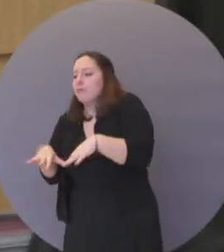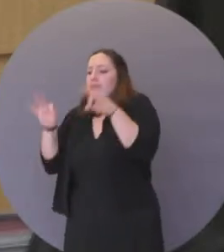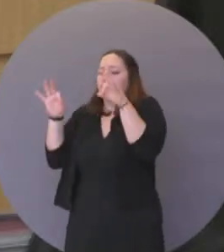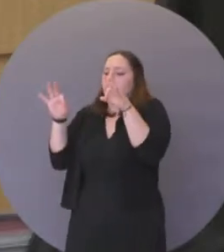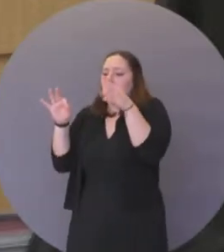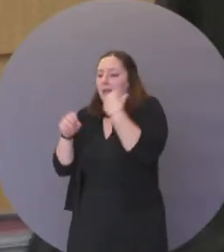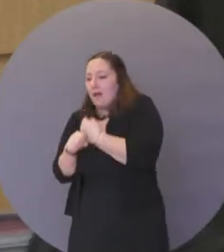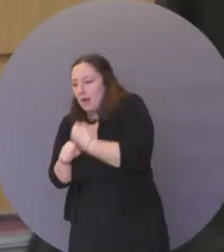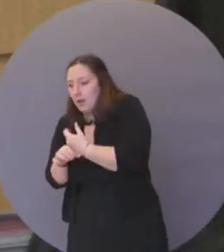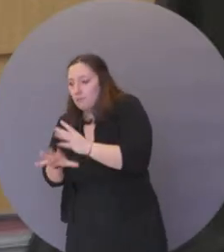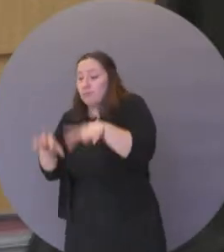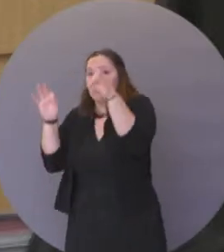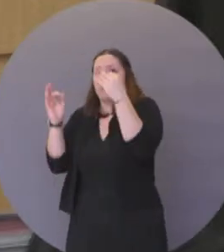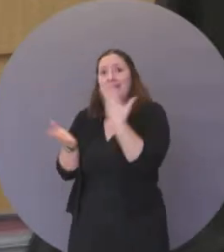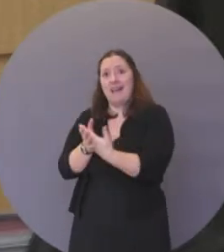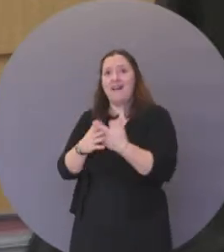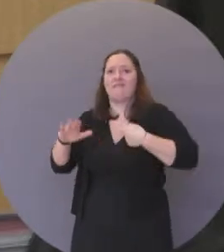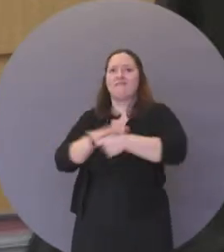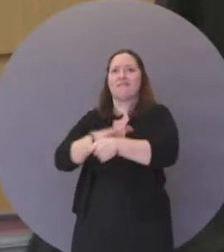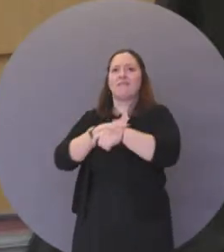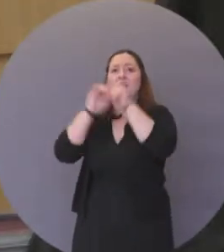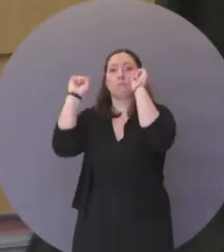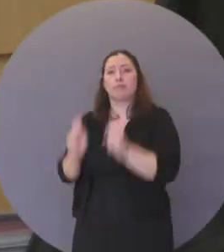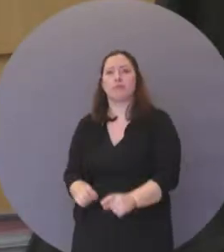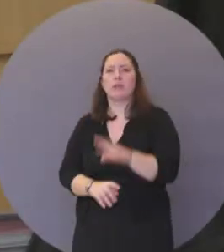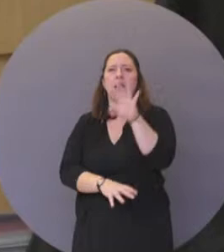d'allocation parfois importante jusqu'à 40%